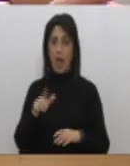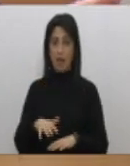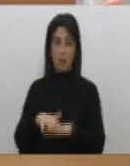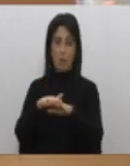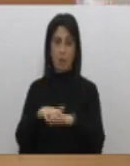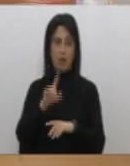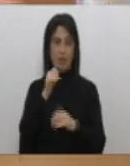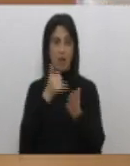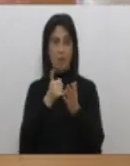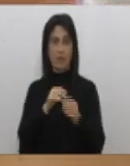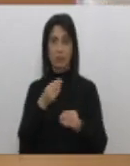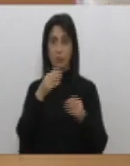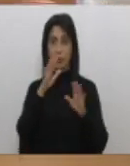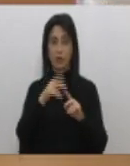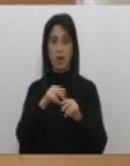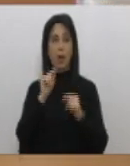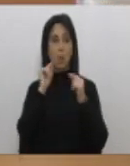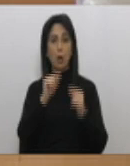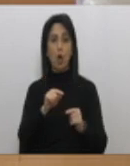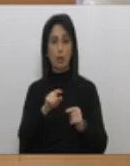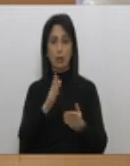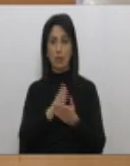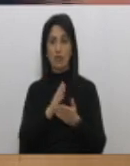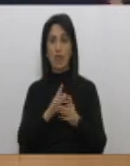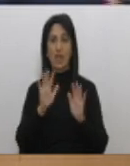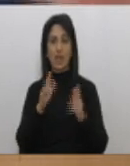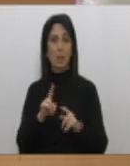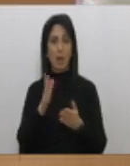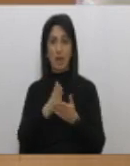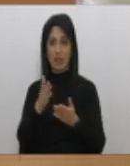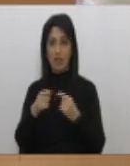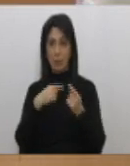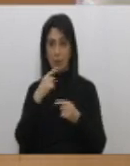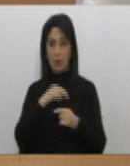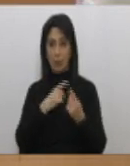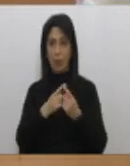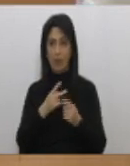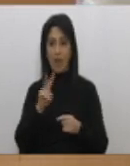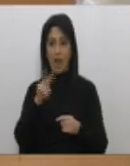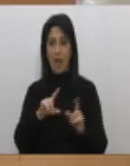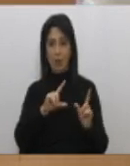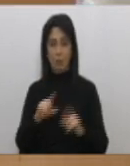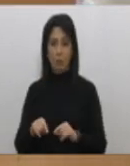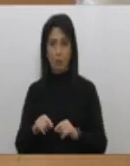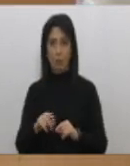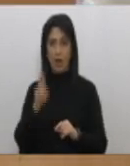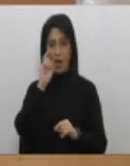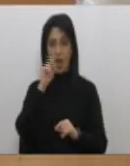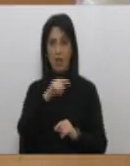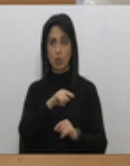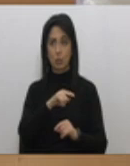გამოვიდნენ ქუჩაში, გააპროტესტეს ისაც ხდება და ხდება ისაც აგერ ილაპარაკა ჩემმა კოლეგამ ლარის გაუფასურებისა და